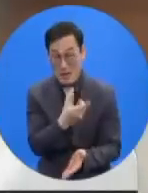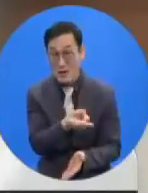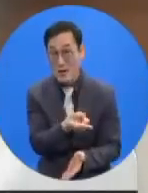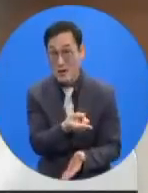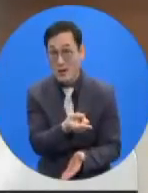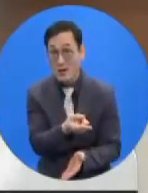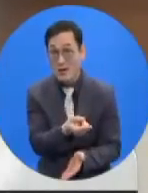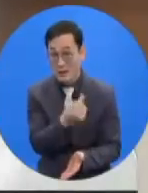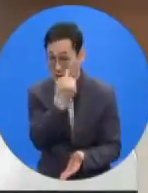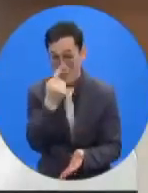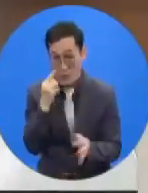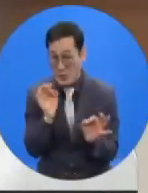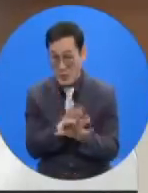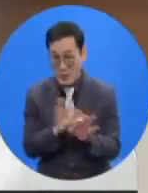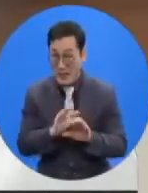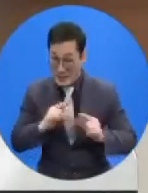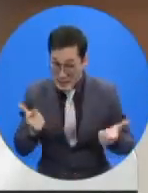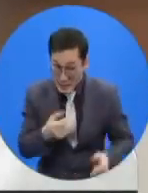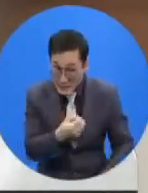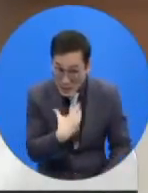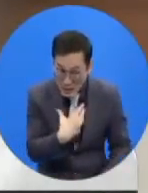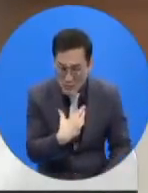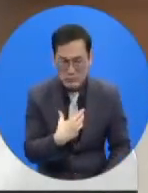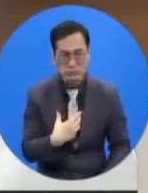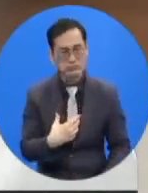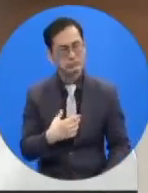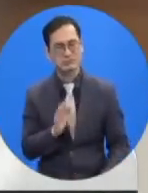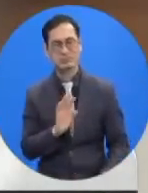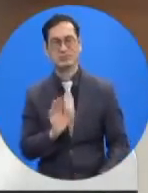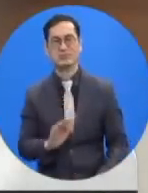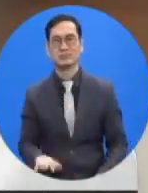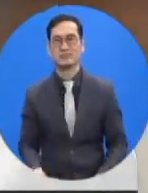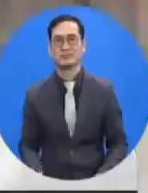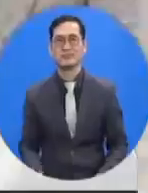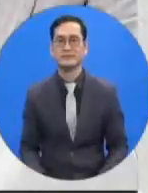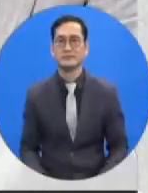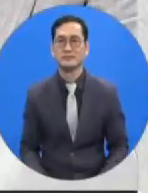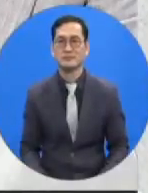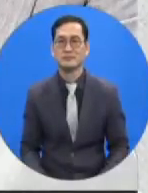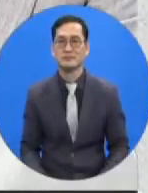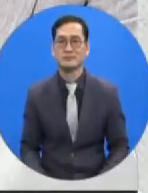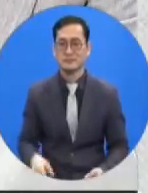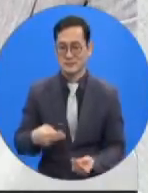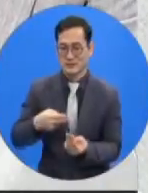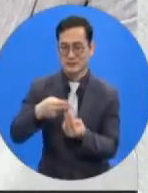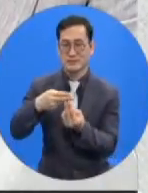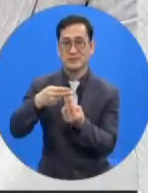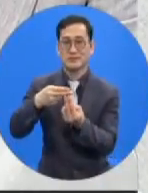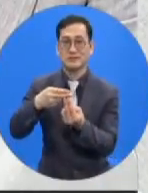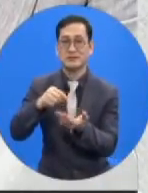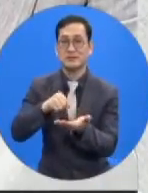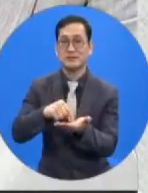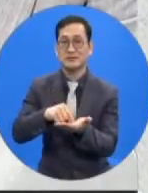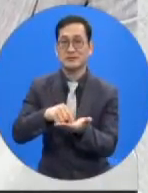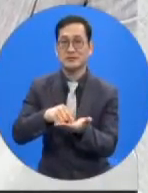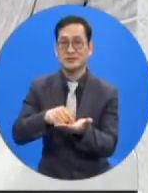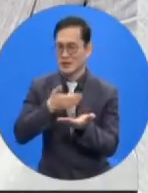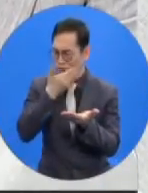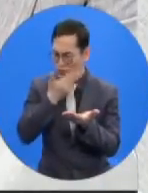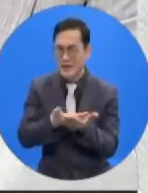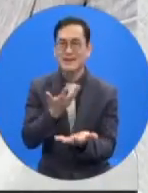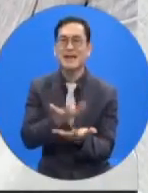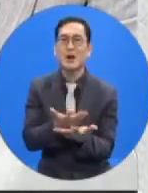것이 아니다라는 쪽으로 말씀하셨는데 합리적인 추측은 아 그 하드디스크에 더 중요한 자료가 있기